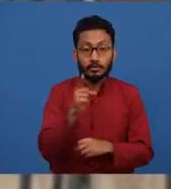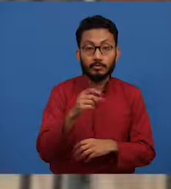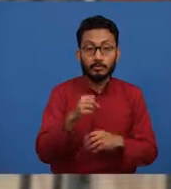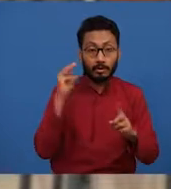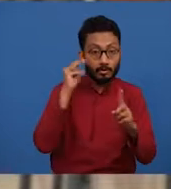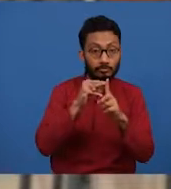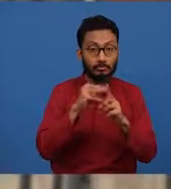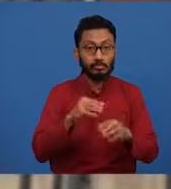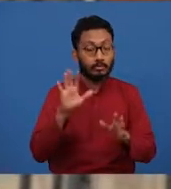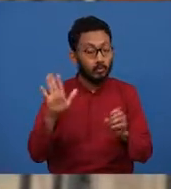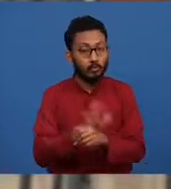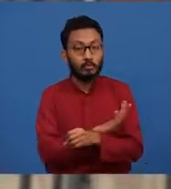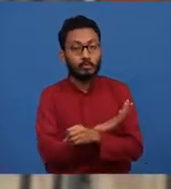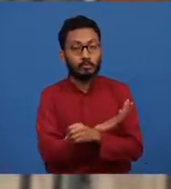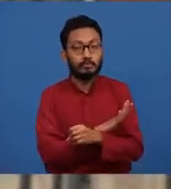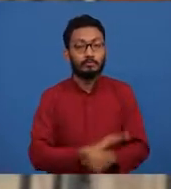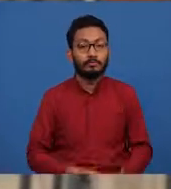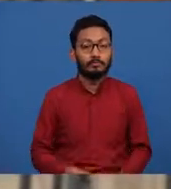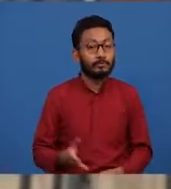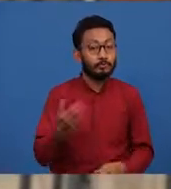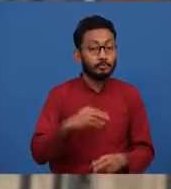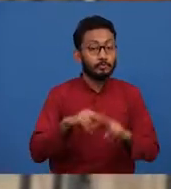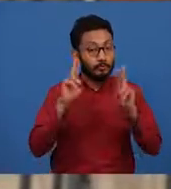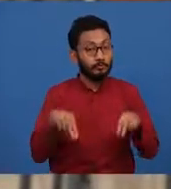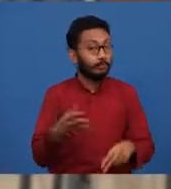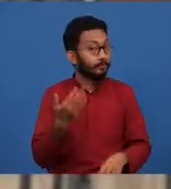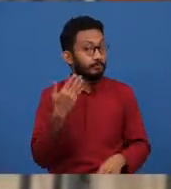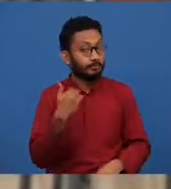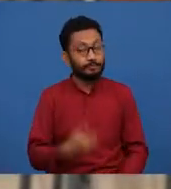semasa peperiksaan. Ayuh kita mulakan.